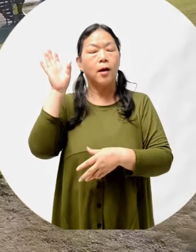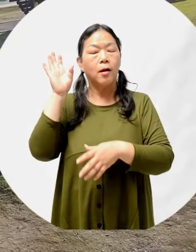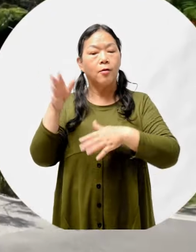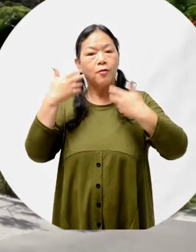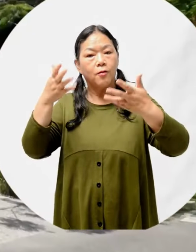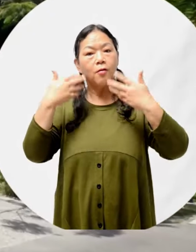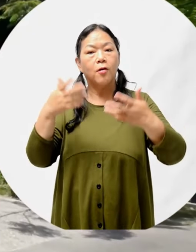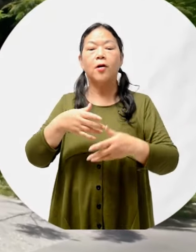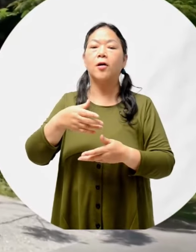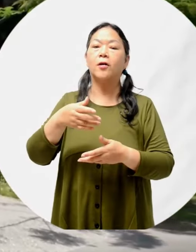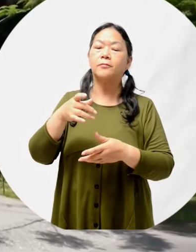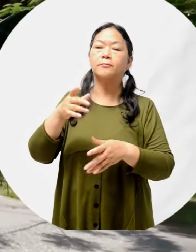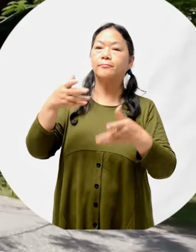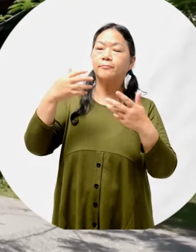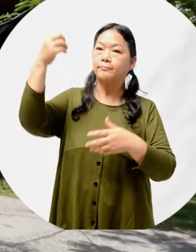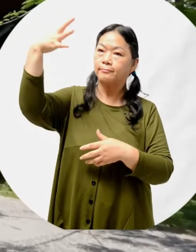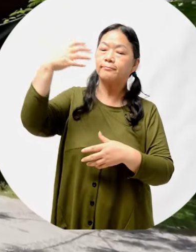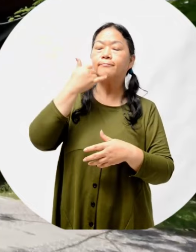光。